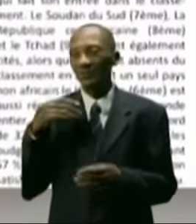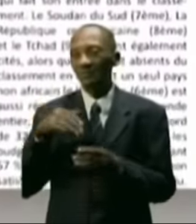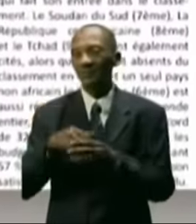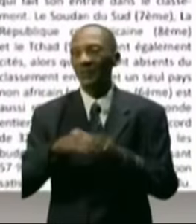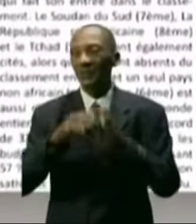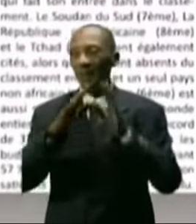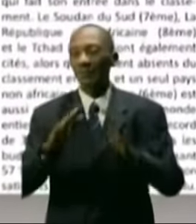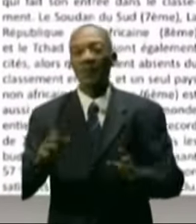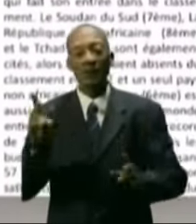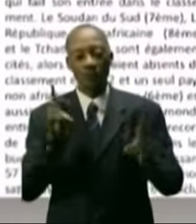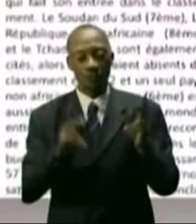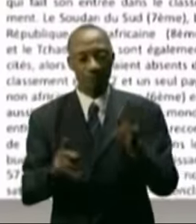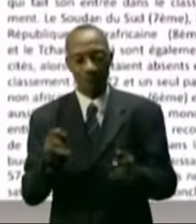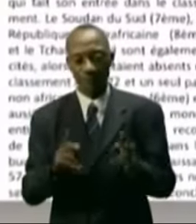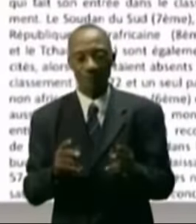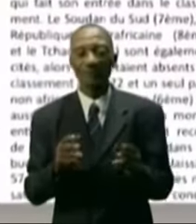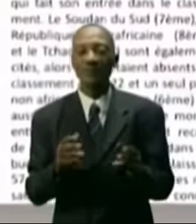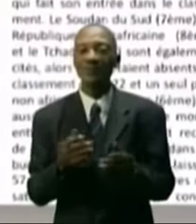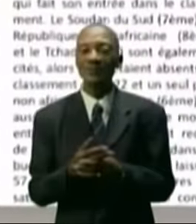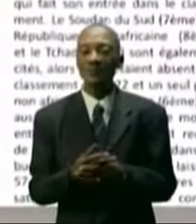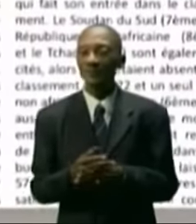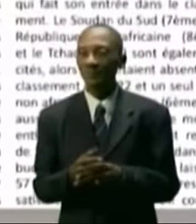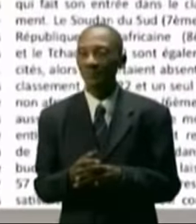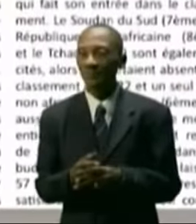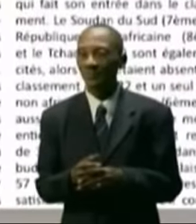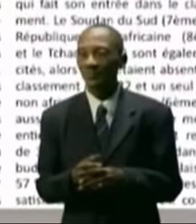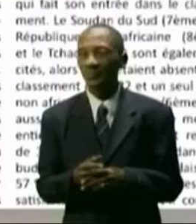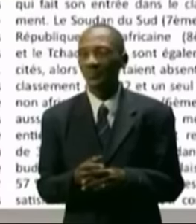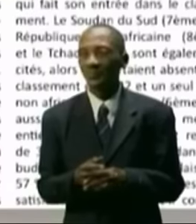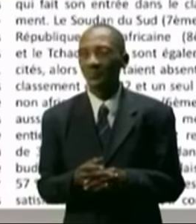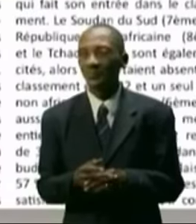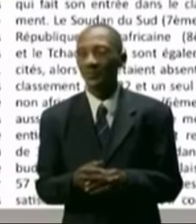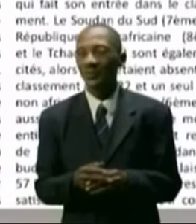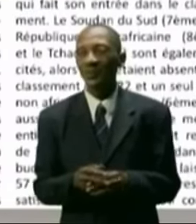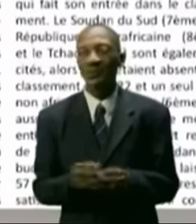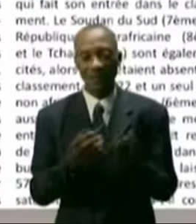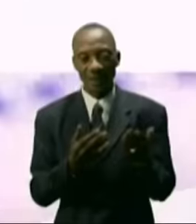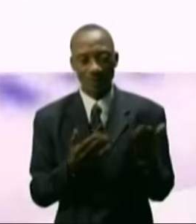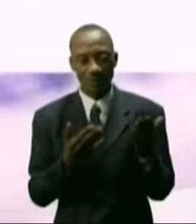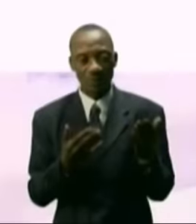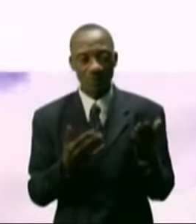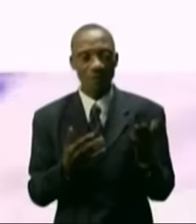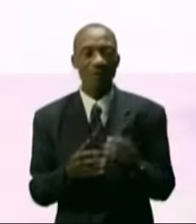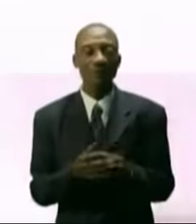communauté internationale, la couverture médiatique et le financement humanitaire.